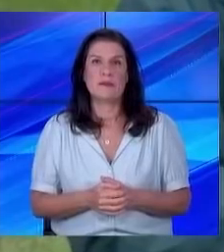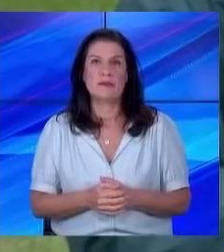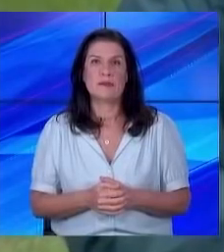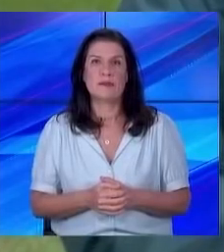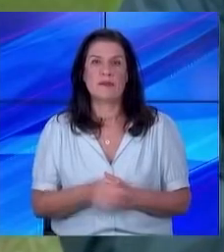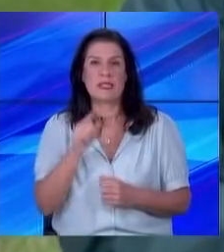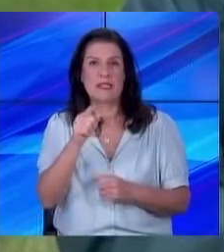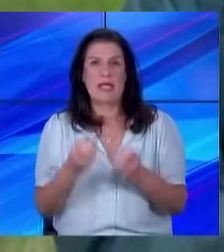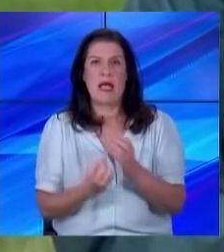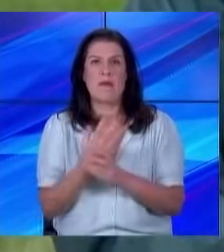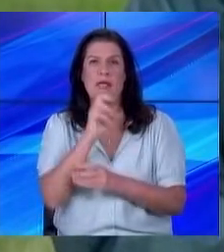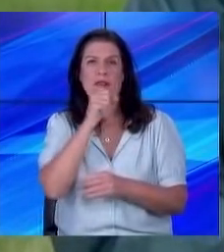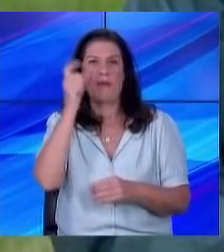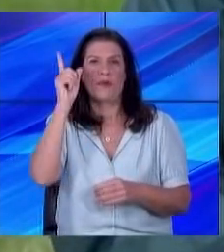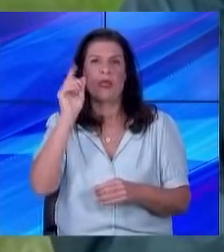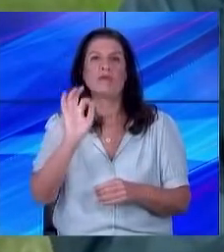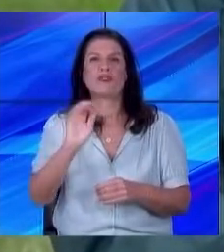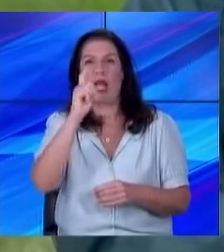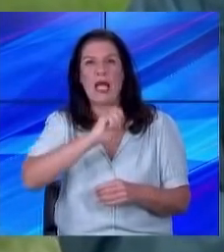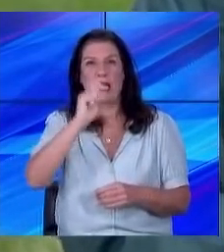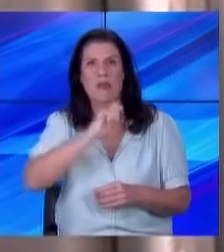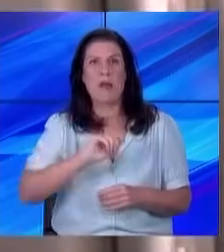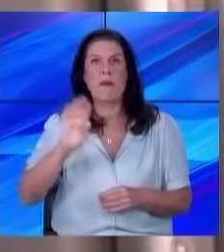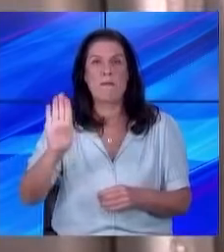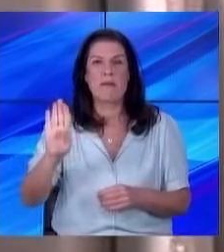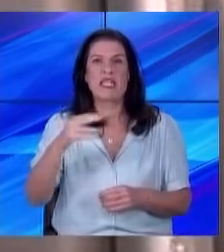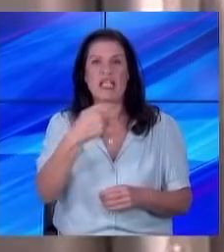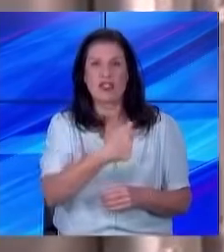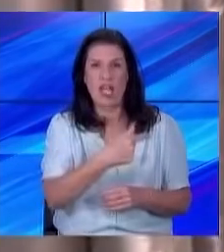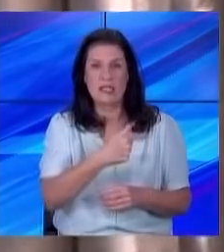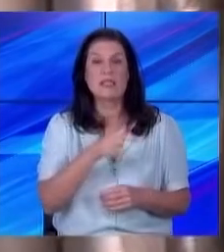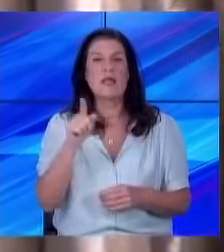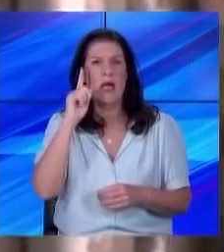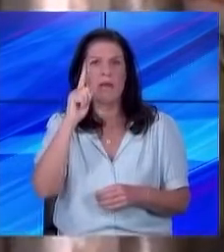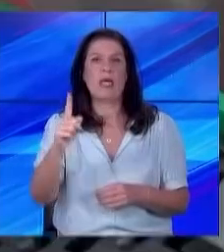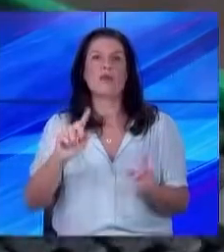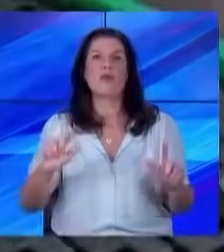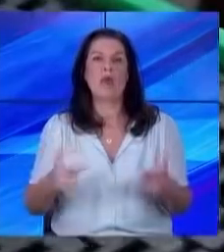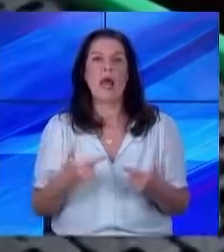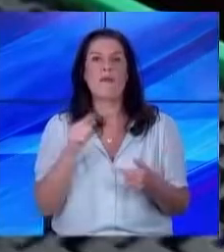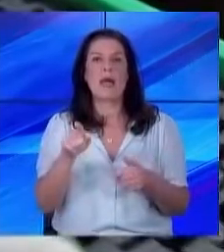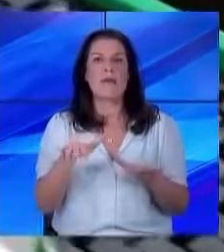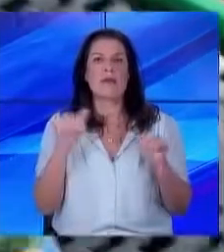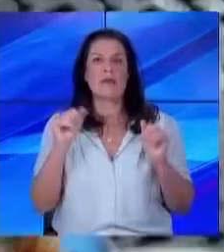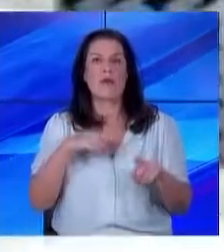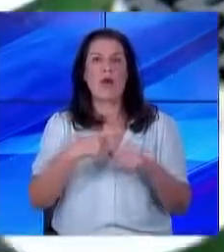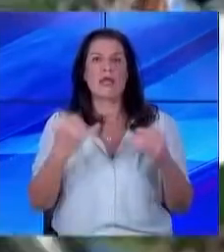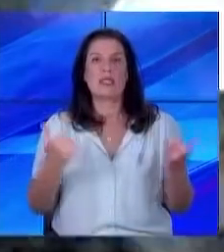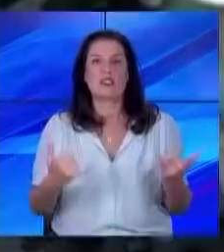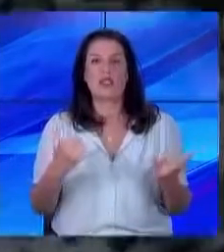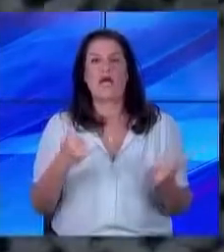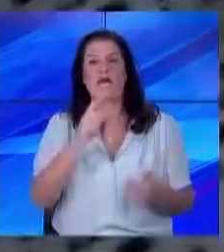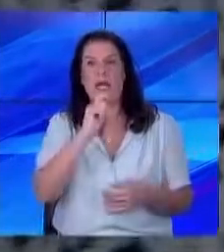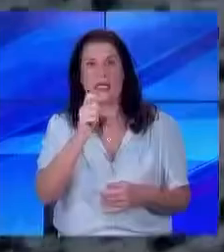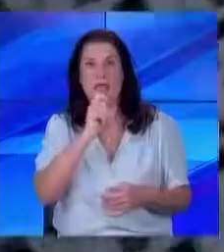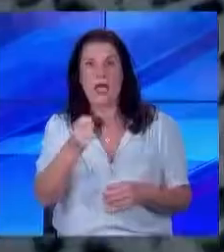המייסדים המיתולוגיים של בן אנד ג'ריז, בן כהן וג'רי גרינפילד, ידעו כנראה מדוע הם נמנעו עד כה מלהתראיין אחרי